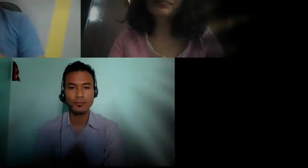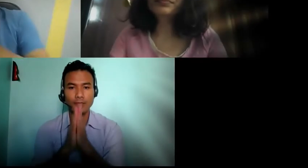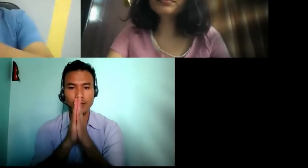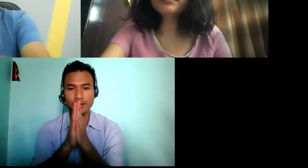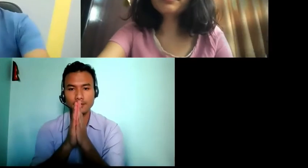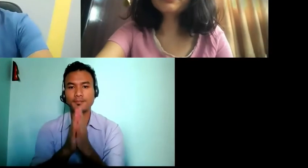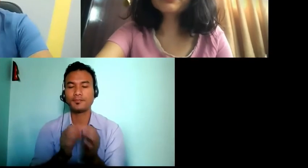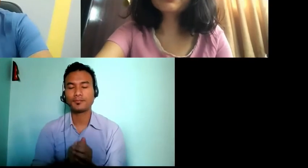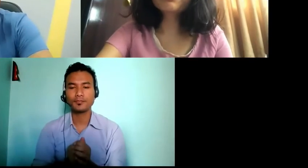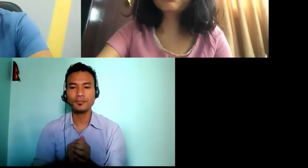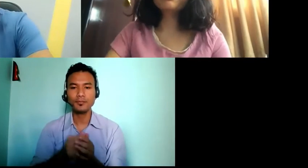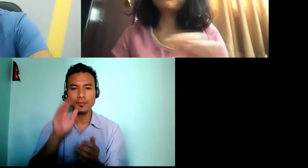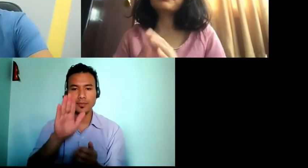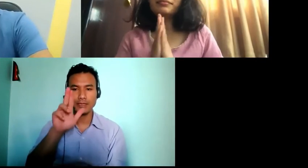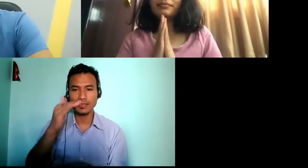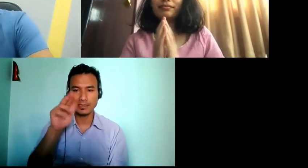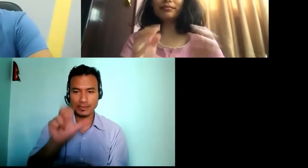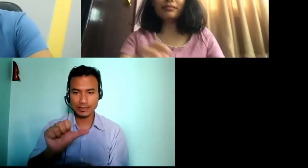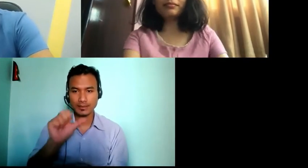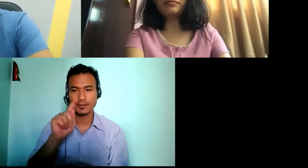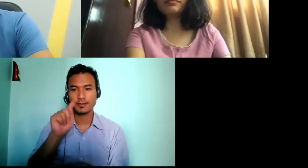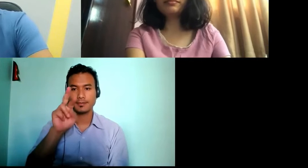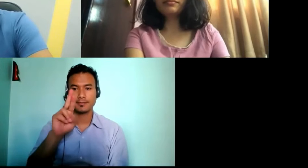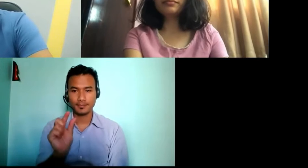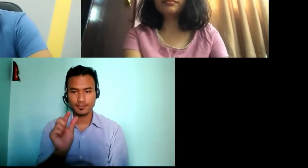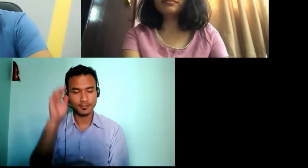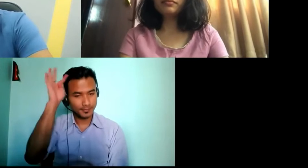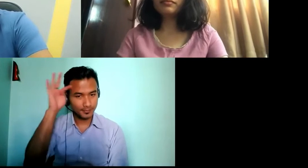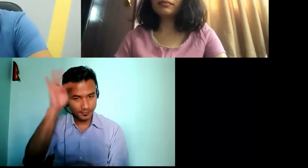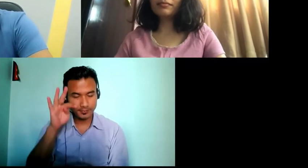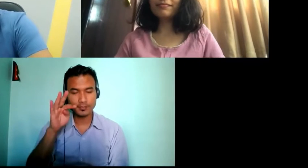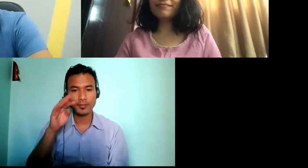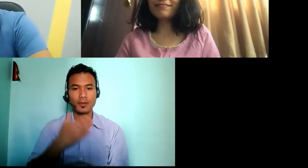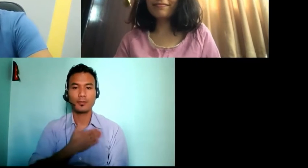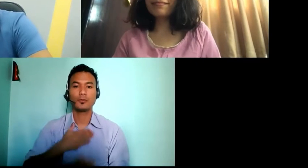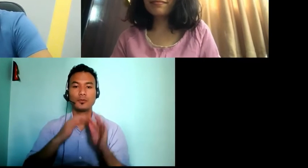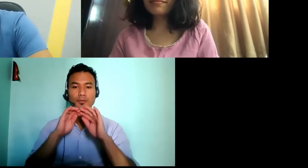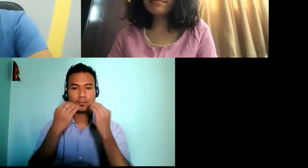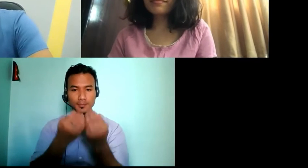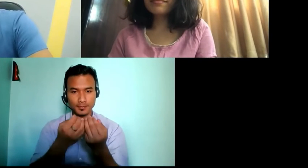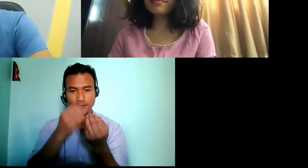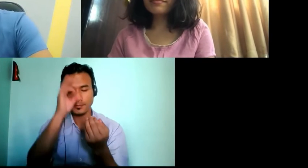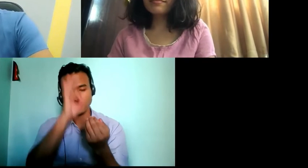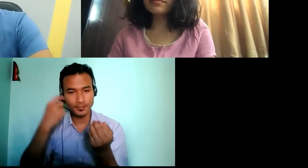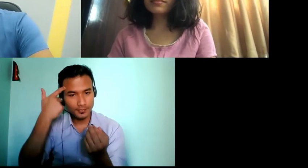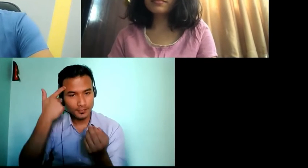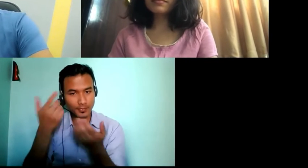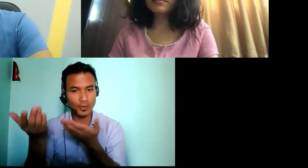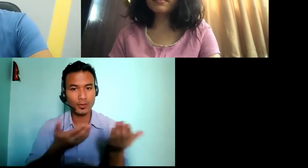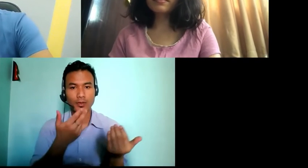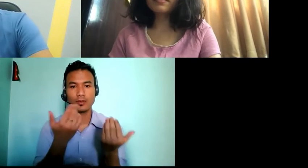हेलो नमस्ते, म क्षितिज किरण श्रेष्ठ, साइकोसोसियल काउन्सिलर, साइकोथेरापिस्ट, म्यानेजमेन्ट कन्सल्टेन्ट। स्वागत गर्न